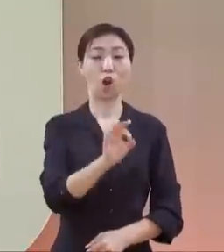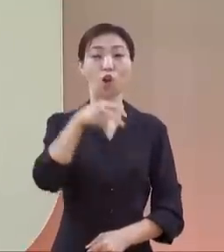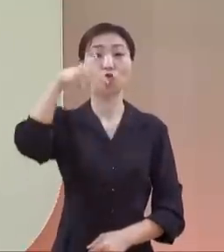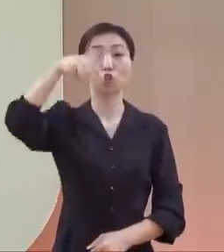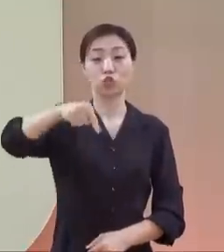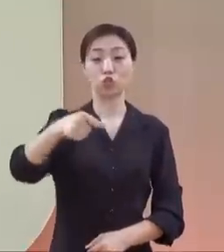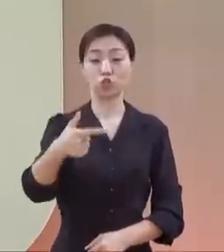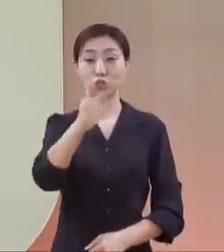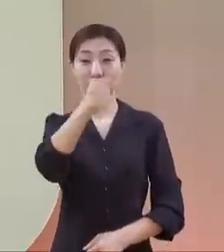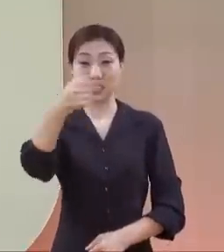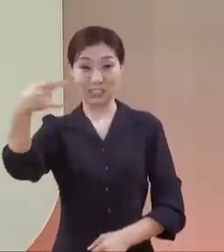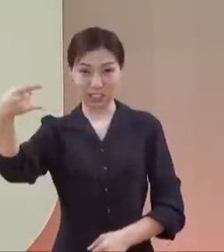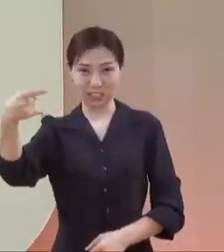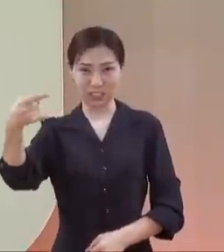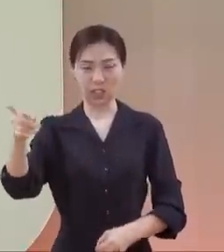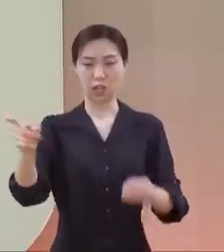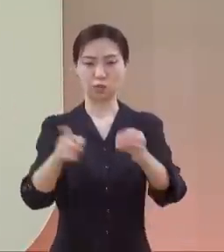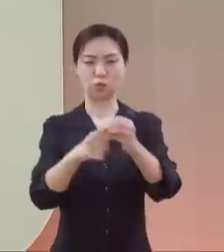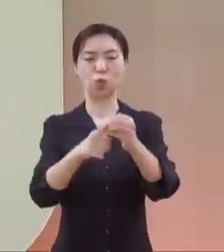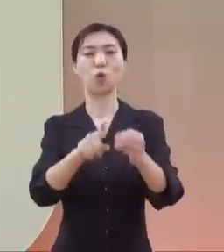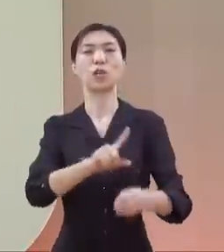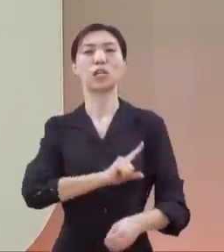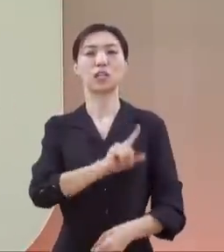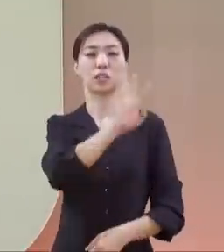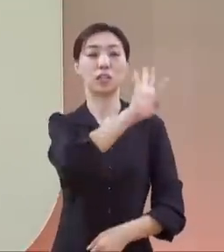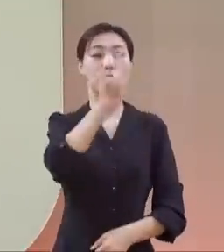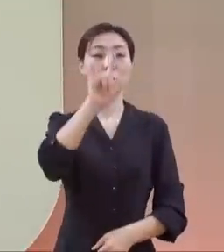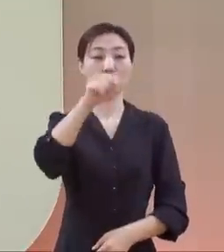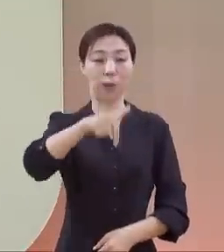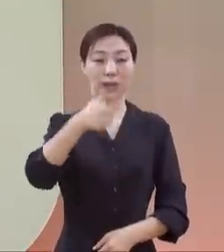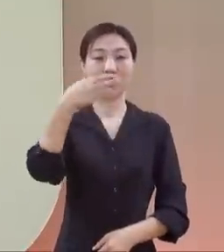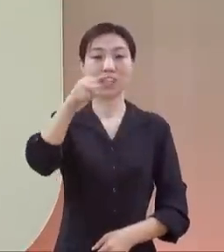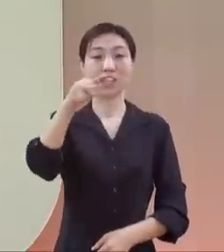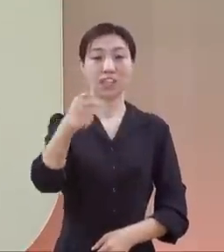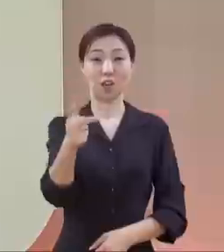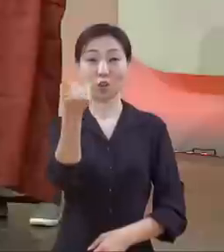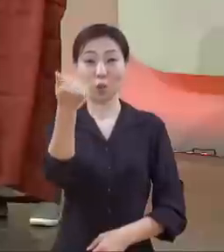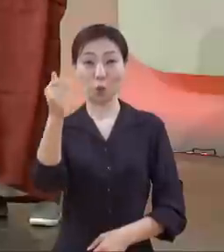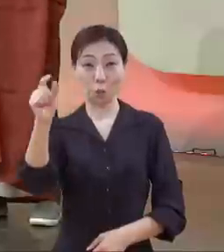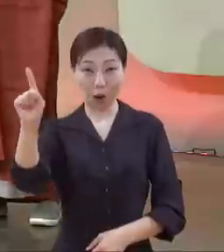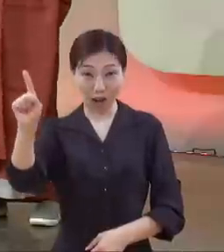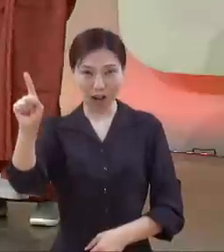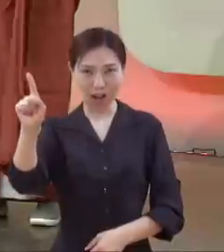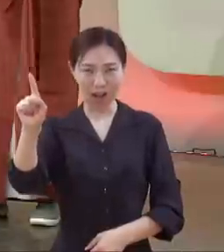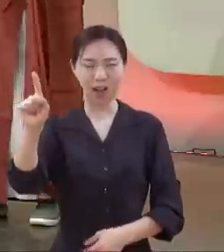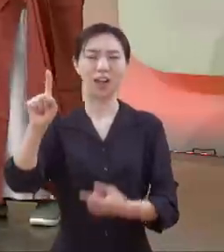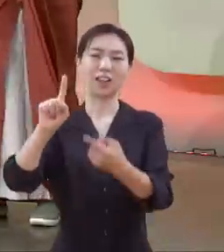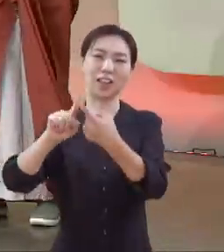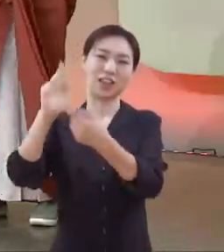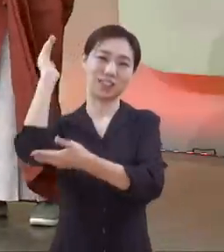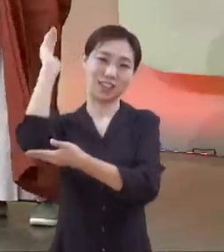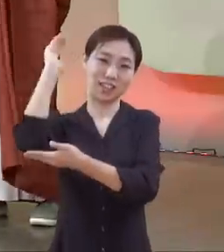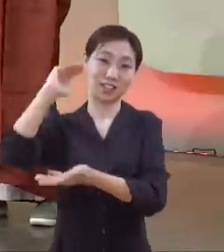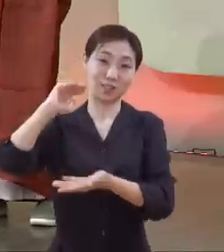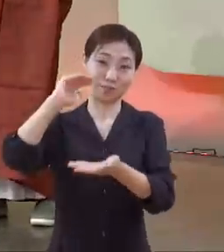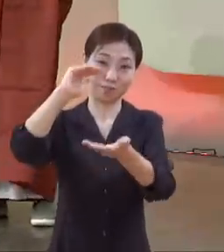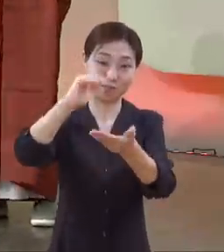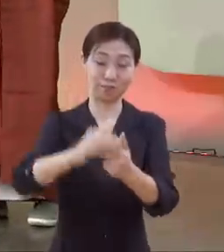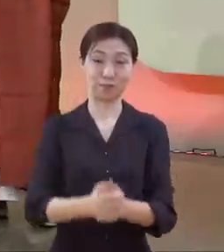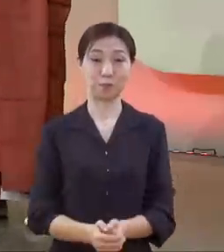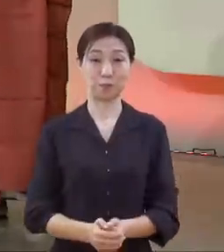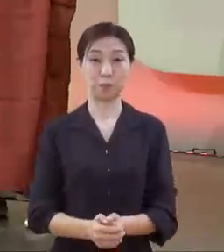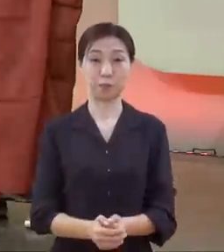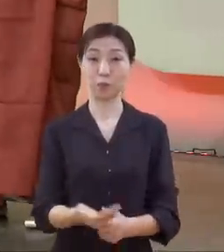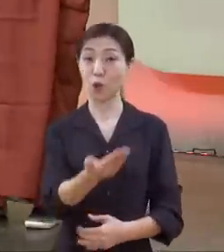백년아 불자님의 그런 이야기를 여러분들에게 전해드렸습니다 그러니까 좀 젊은 분들은 소나무 보면서